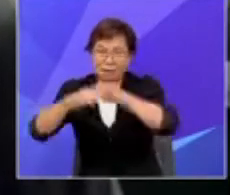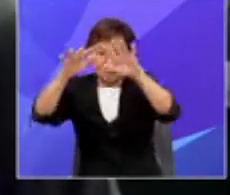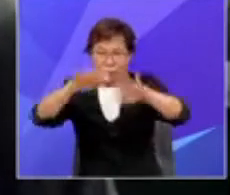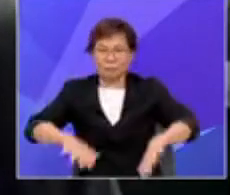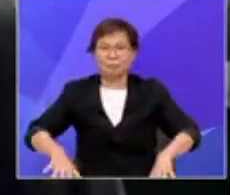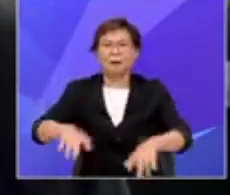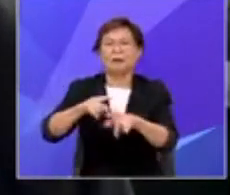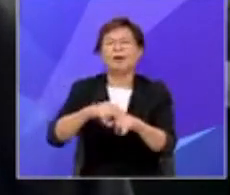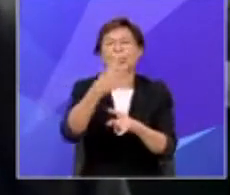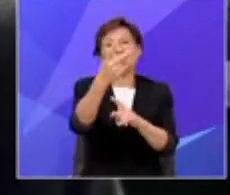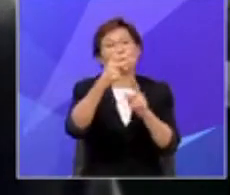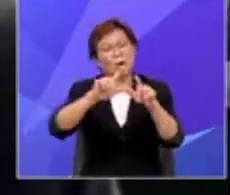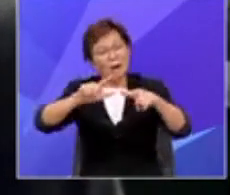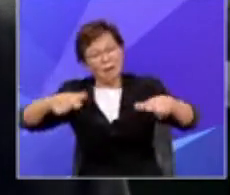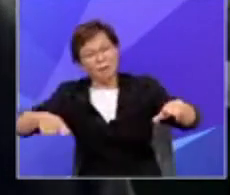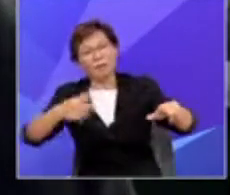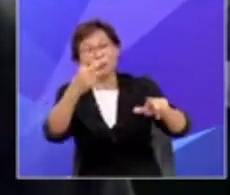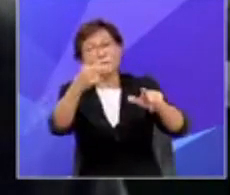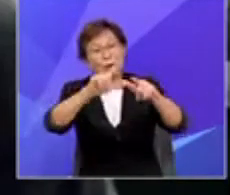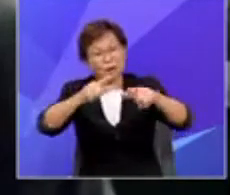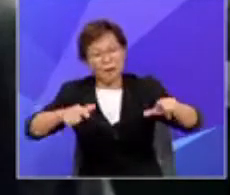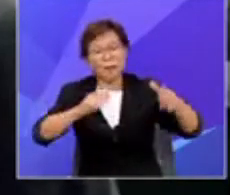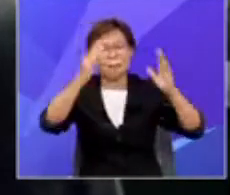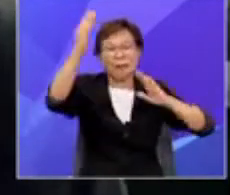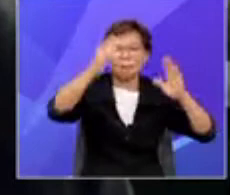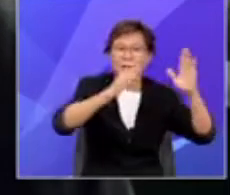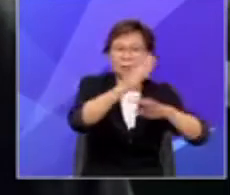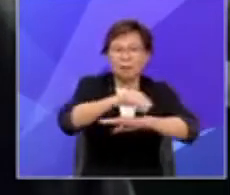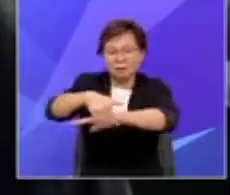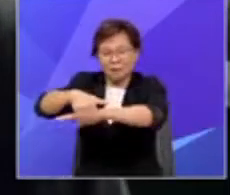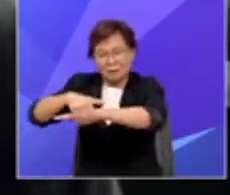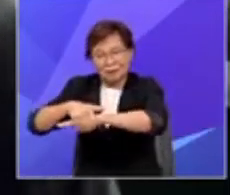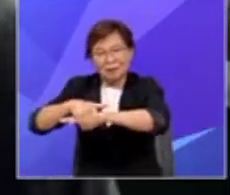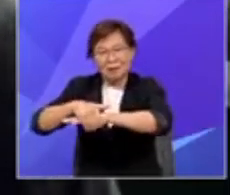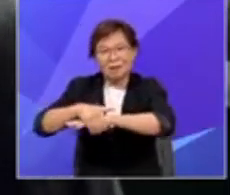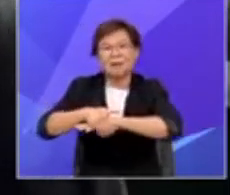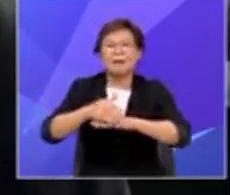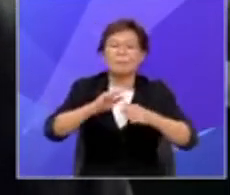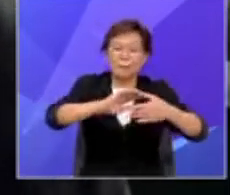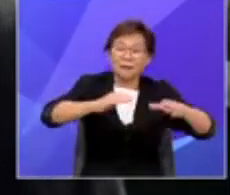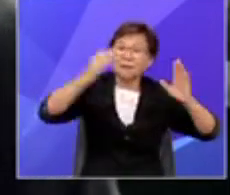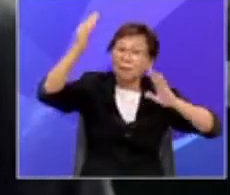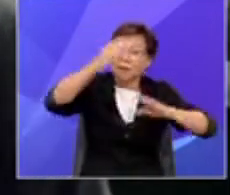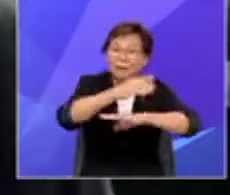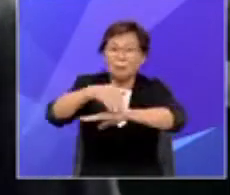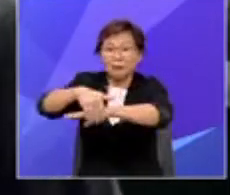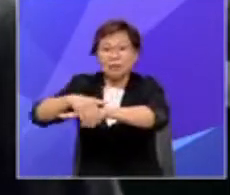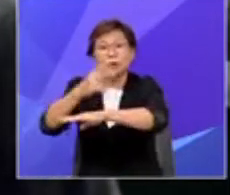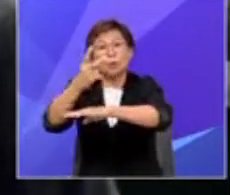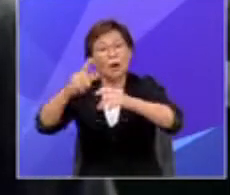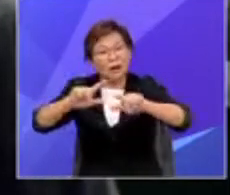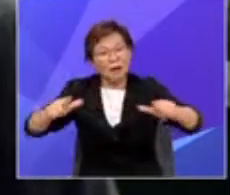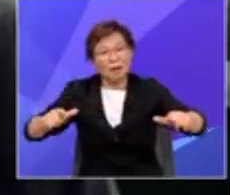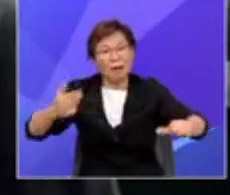byzel Ido antara bangsa Melayu dan Bahasa Malaysia dan passing grade ada cahaya follow